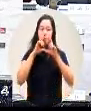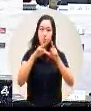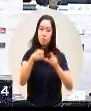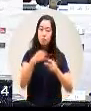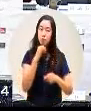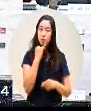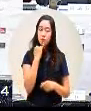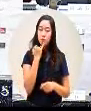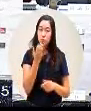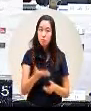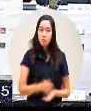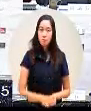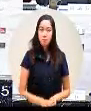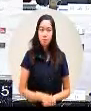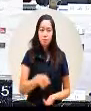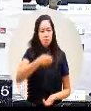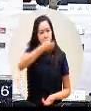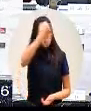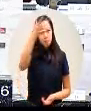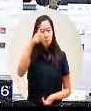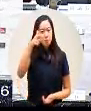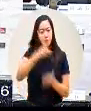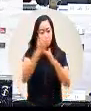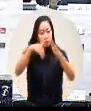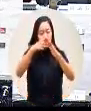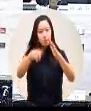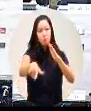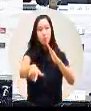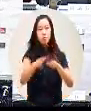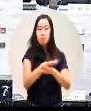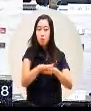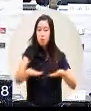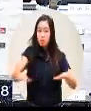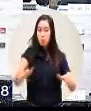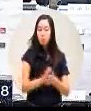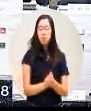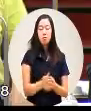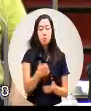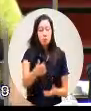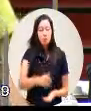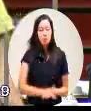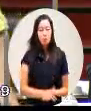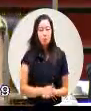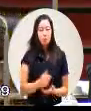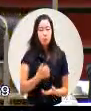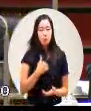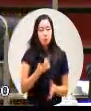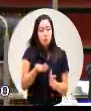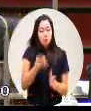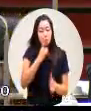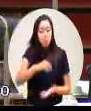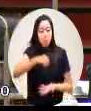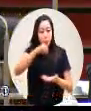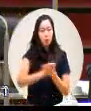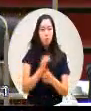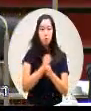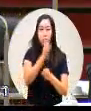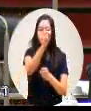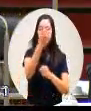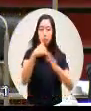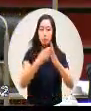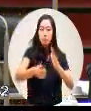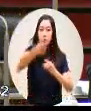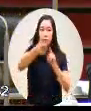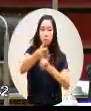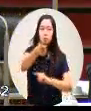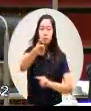袂啦，少年的安全，我看是比啥较重要啦，哦， 啊，我讲啊，要做一个校长啊，经